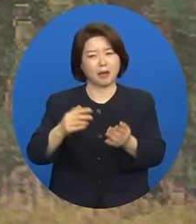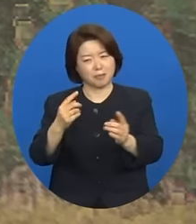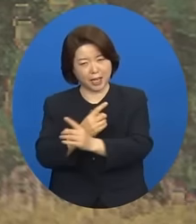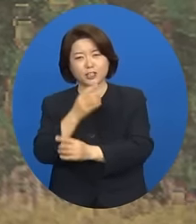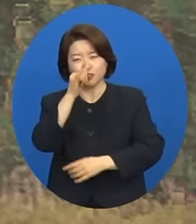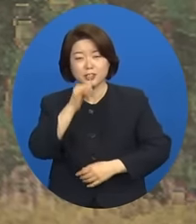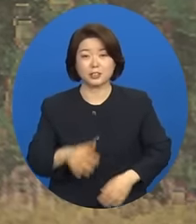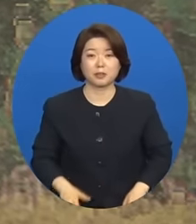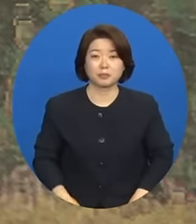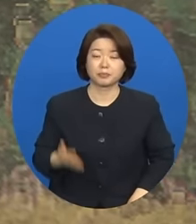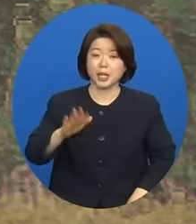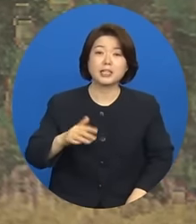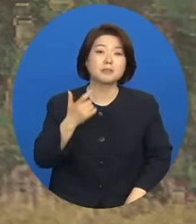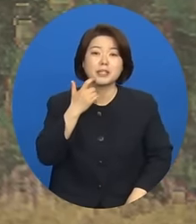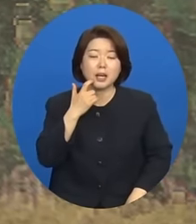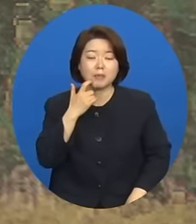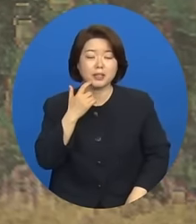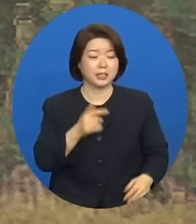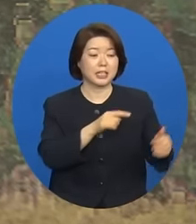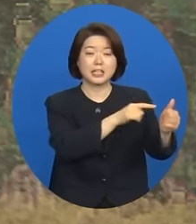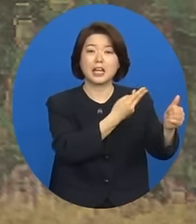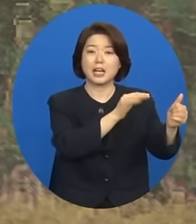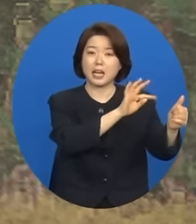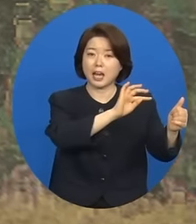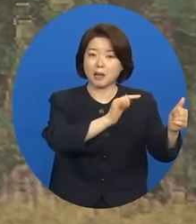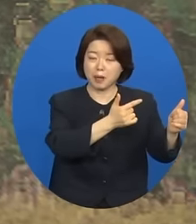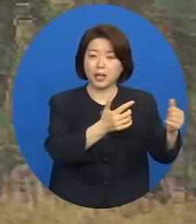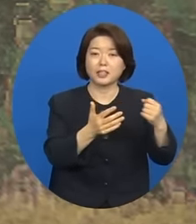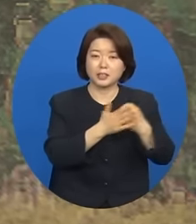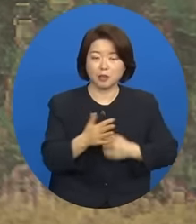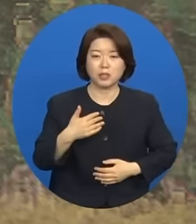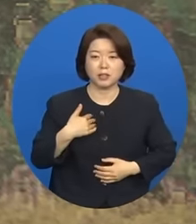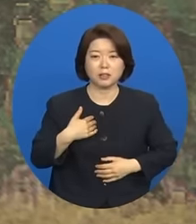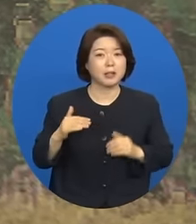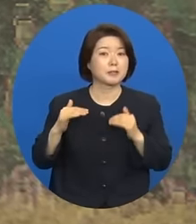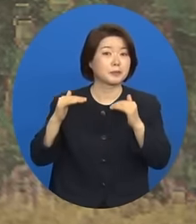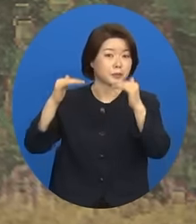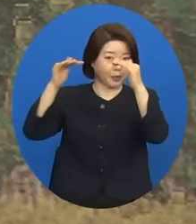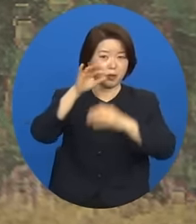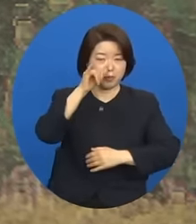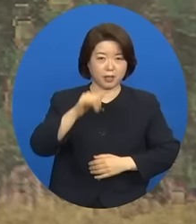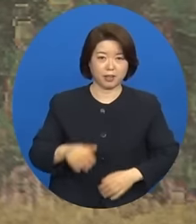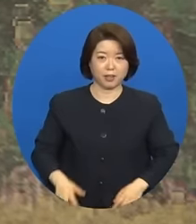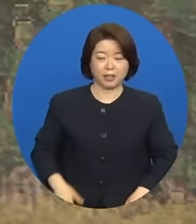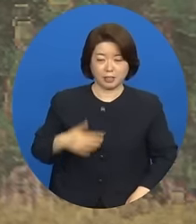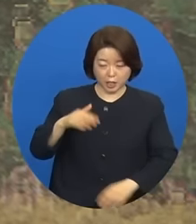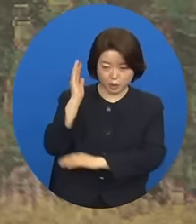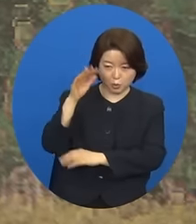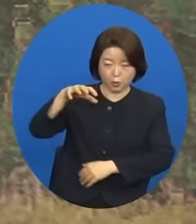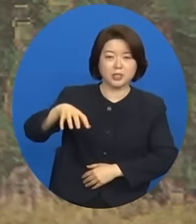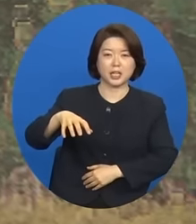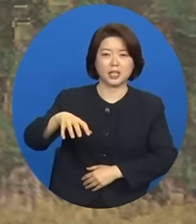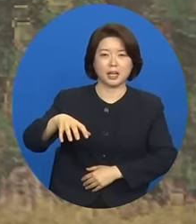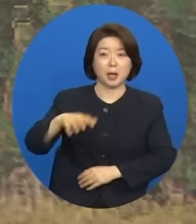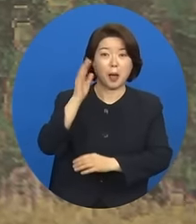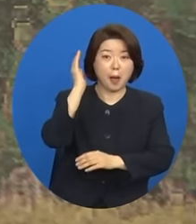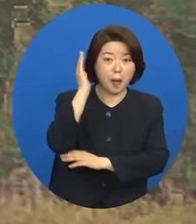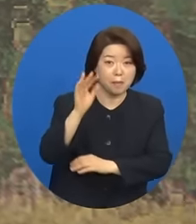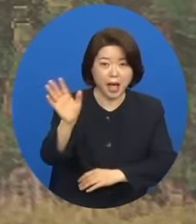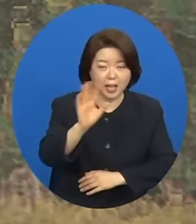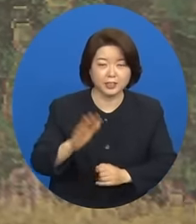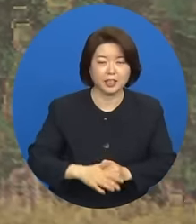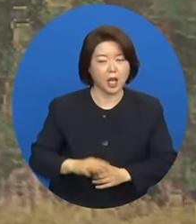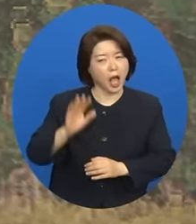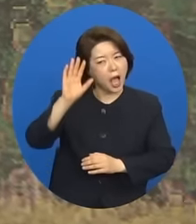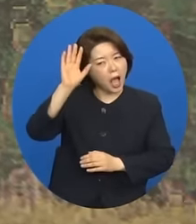여러분 굉장히 성장하는 거예요. 저는 여기서 설교 자리라 제가 말할 수는 없습니다. 때가 되면 아마 고백할 때가 있을